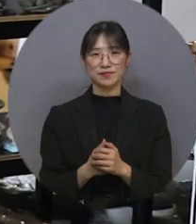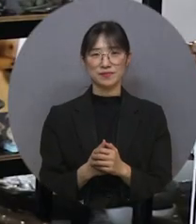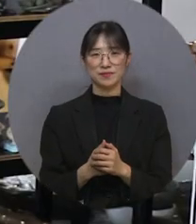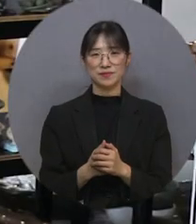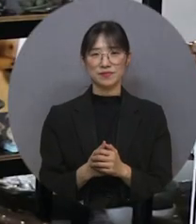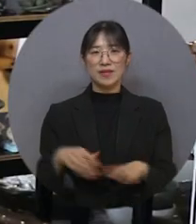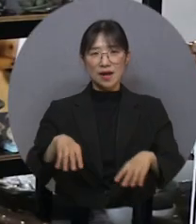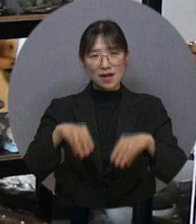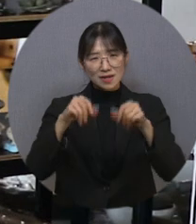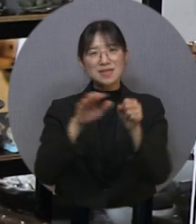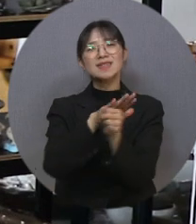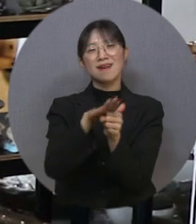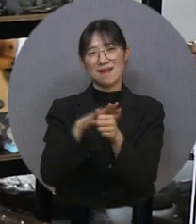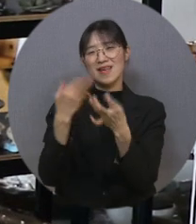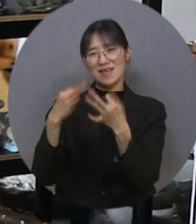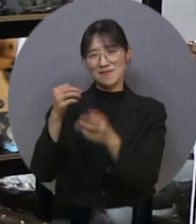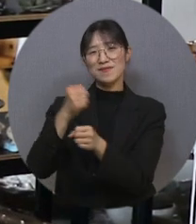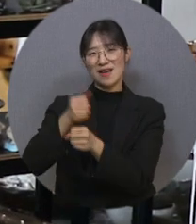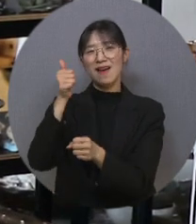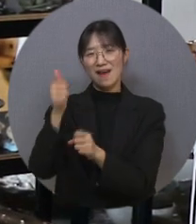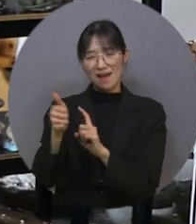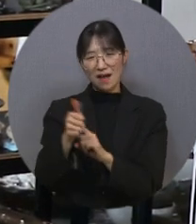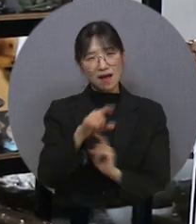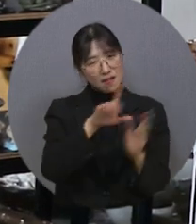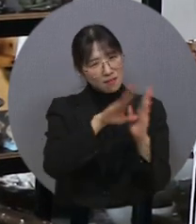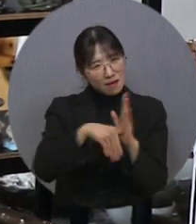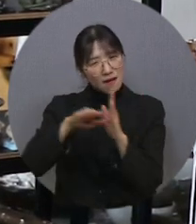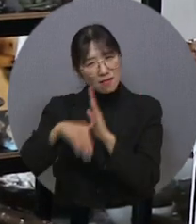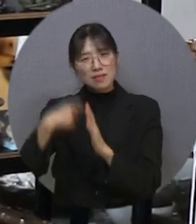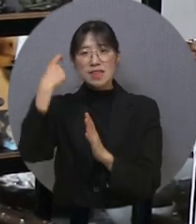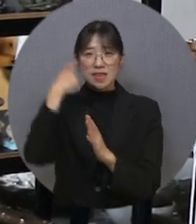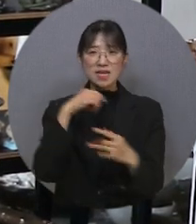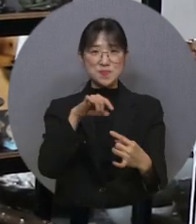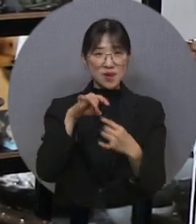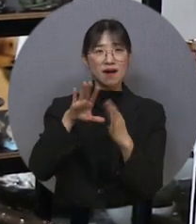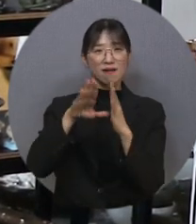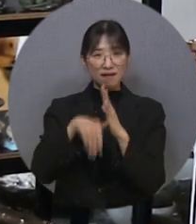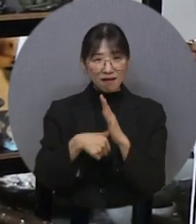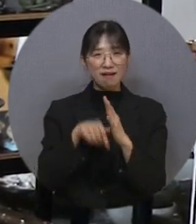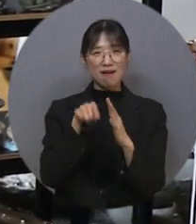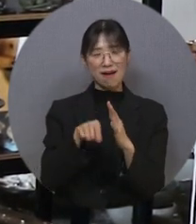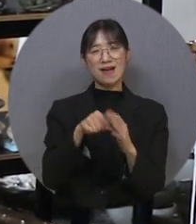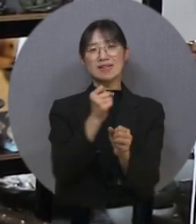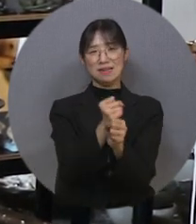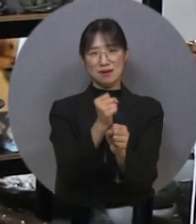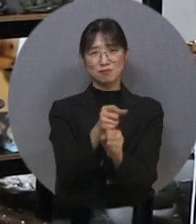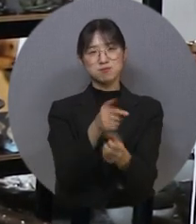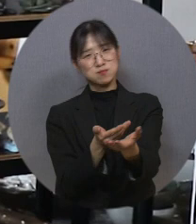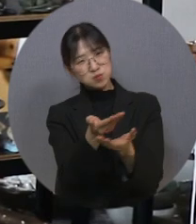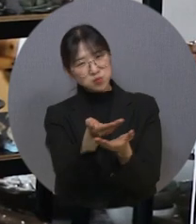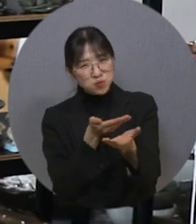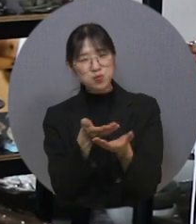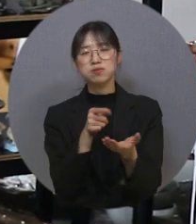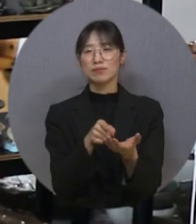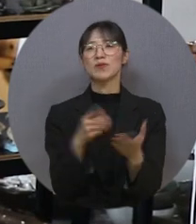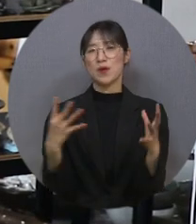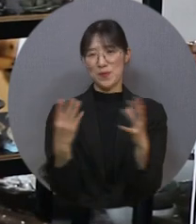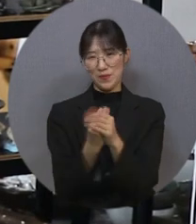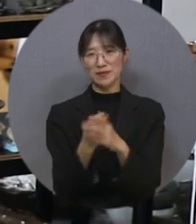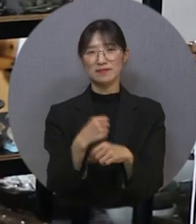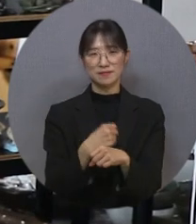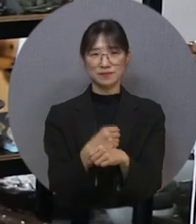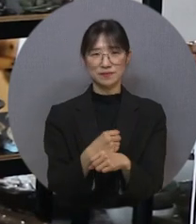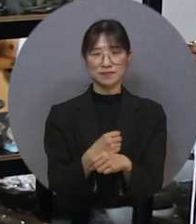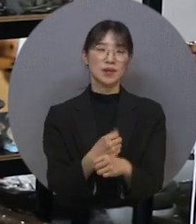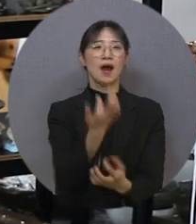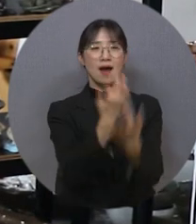흙을 사랑한 김병순 작가는 순간순간 느낌이 오는 대로 작품과 교감하면서 완성을 합니다.